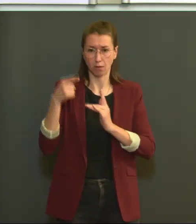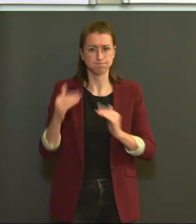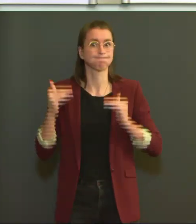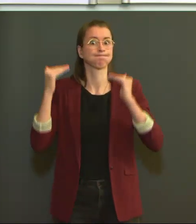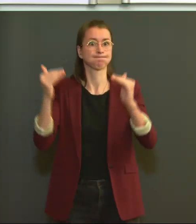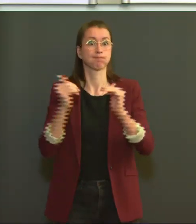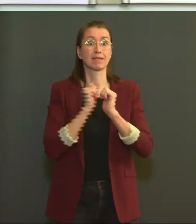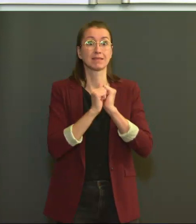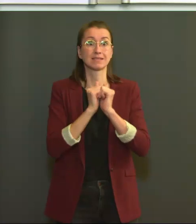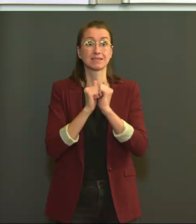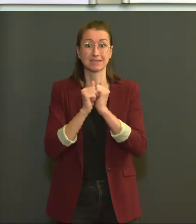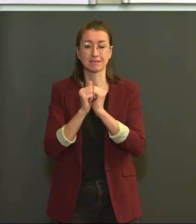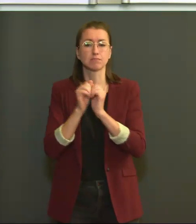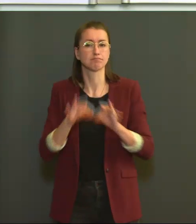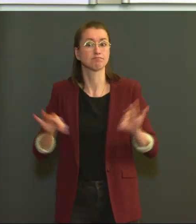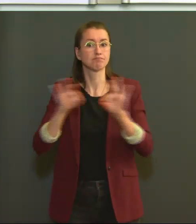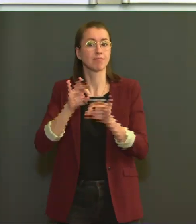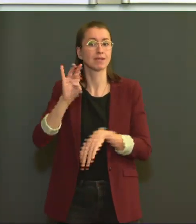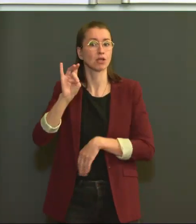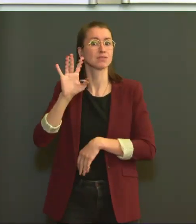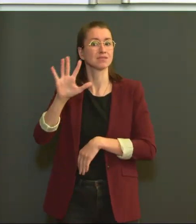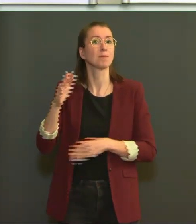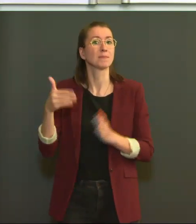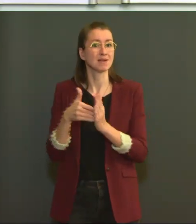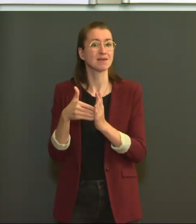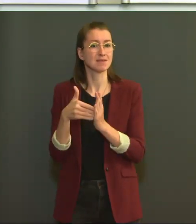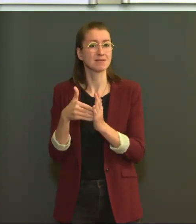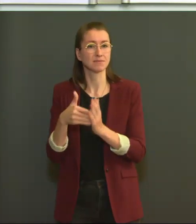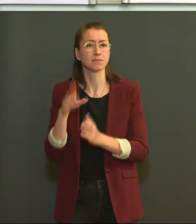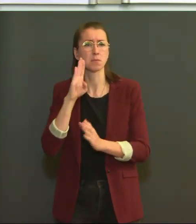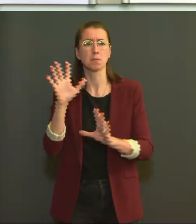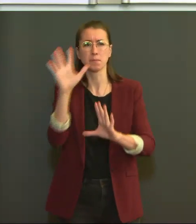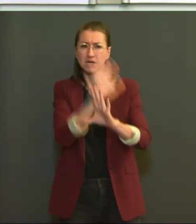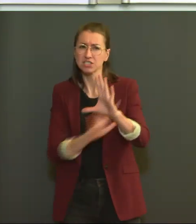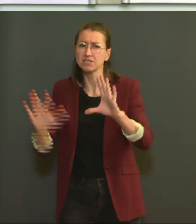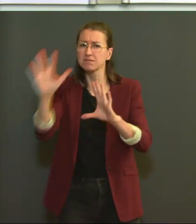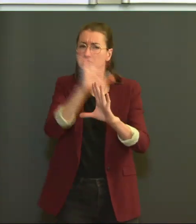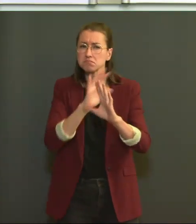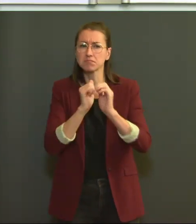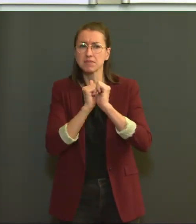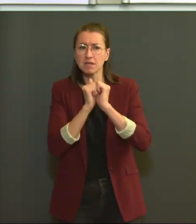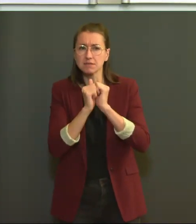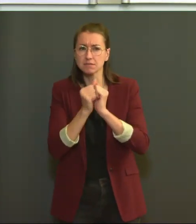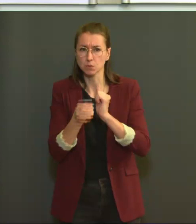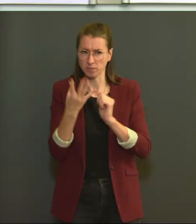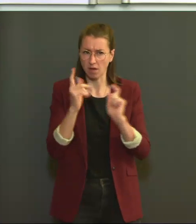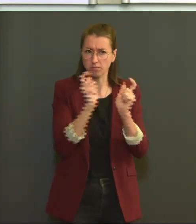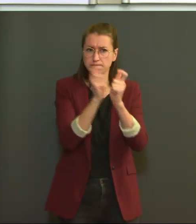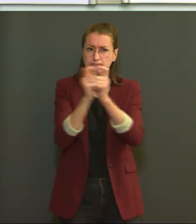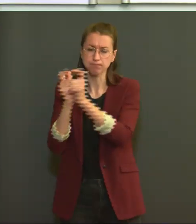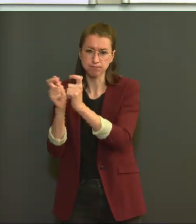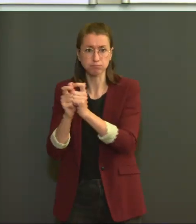taux de positivité national a encore augmenté pour atteindre une valeur de 3